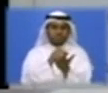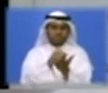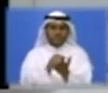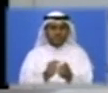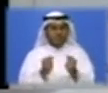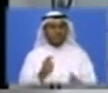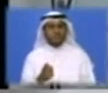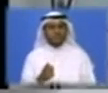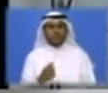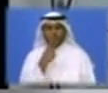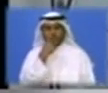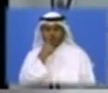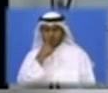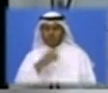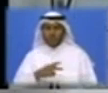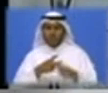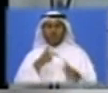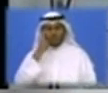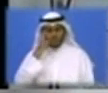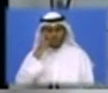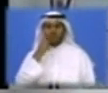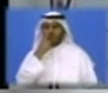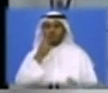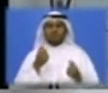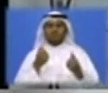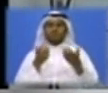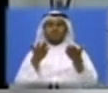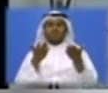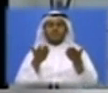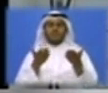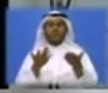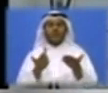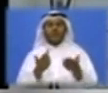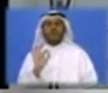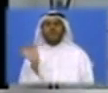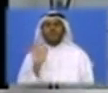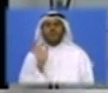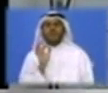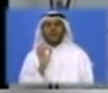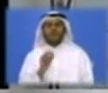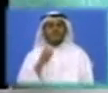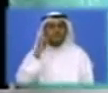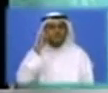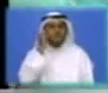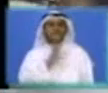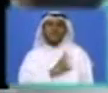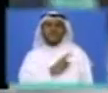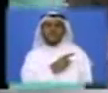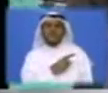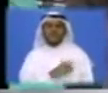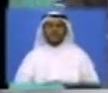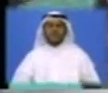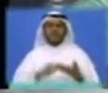الكويت البيضاء وكما عودتنا بسخا وكرمها الانساني الذي تحدى كل العطاءات